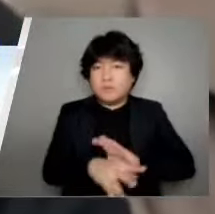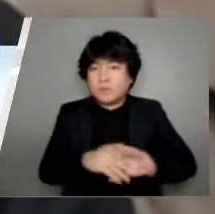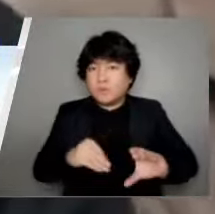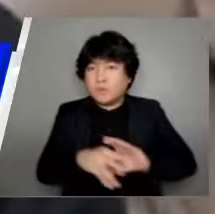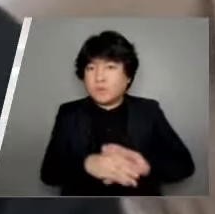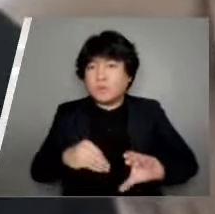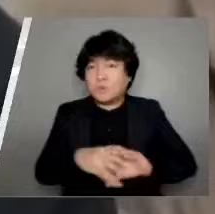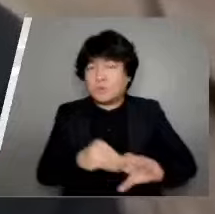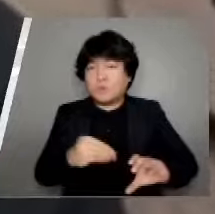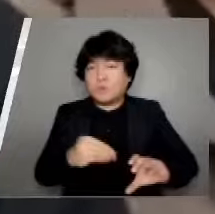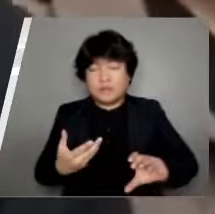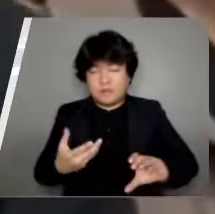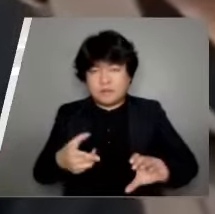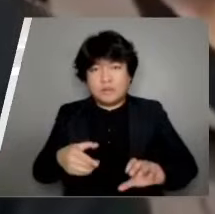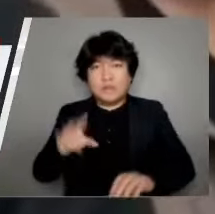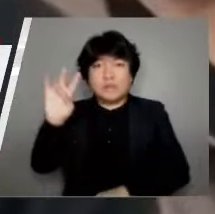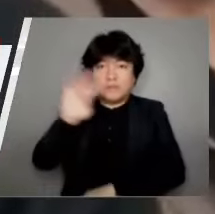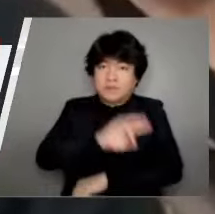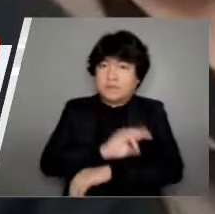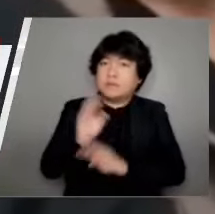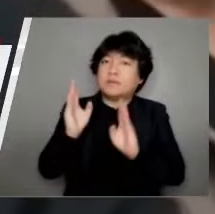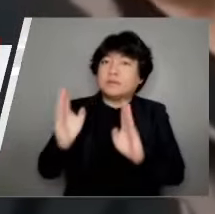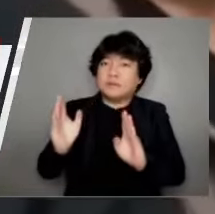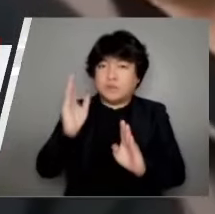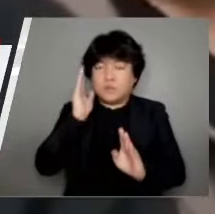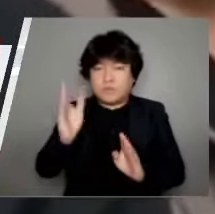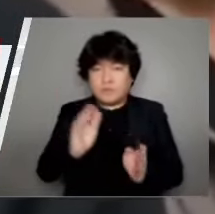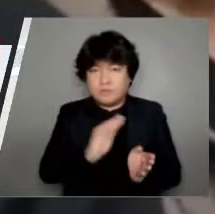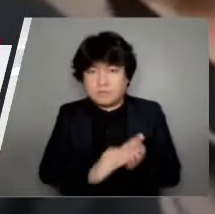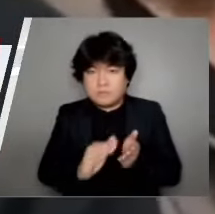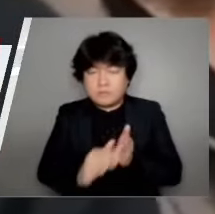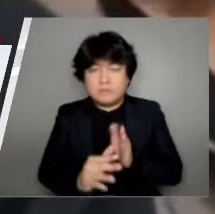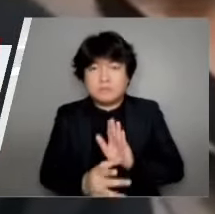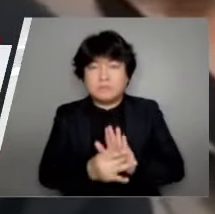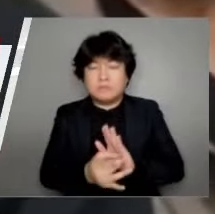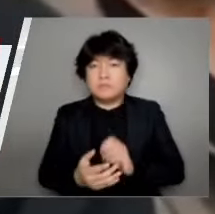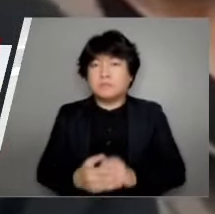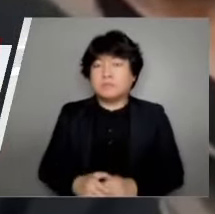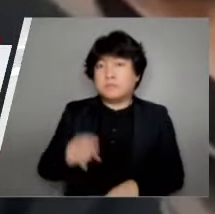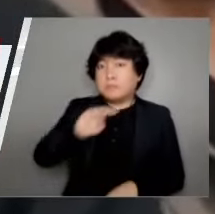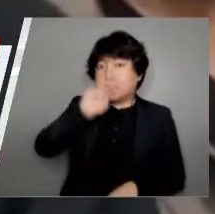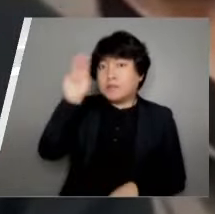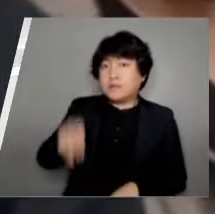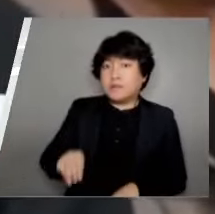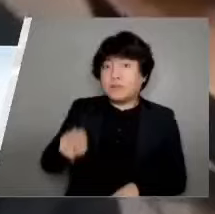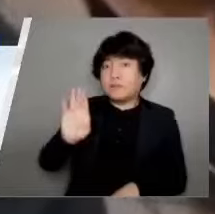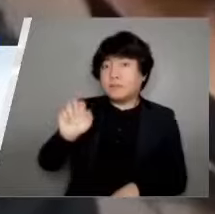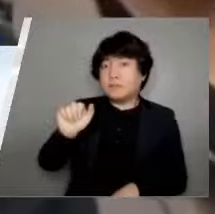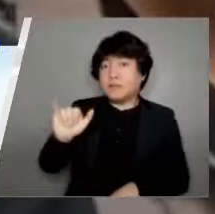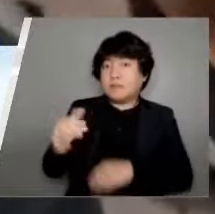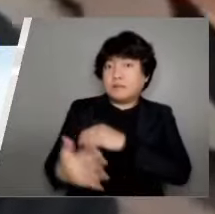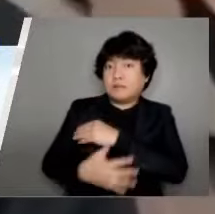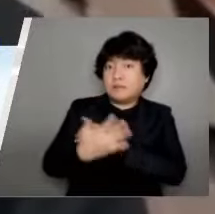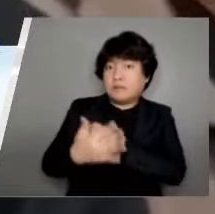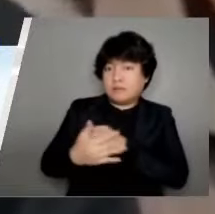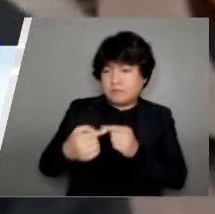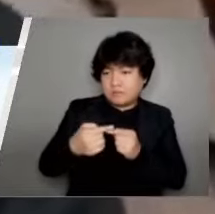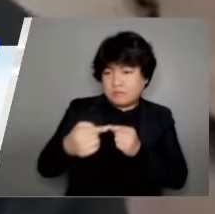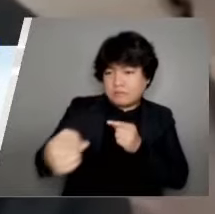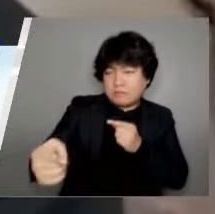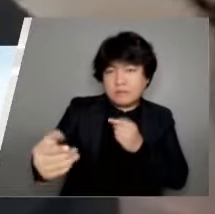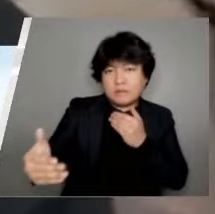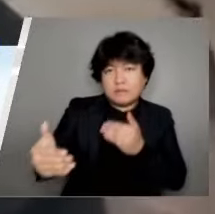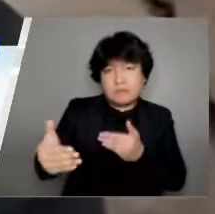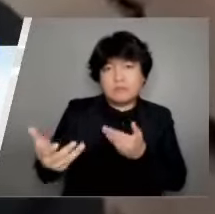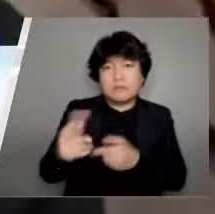ng ating Manila Bay ay mga 30 meters. So ano po yan, hindi po imposible na magawa ng paraan